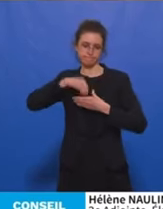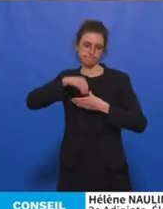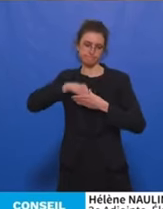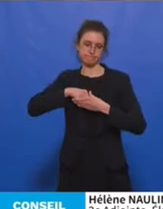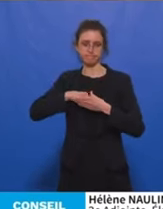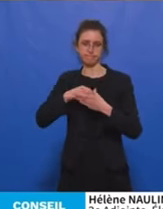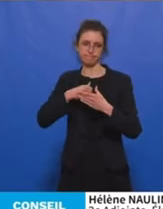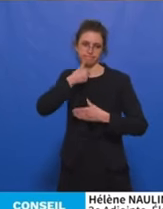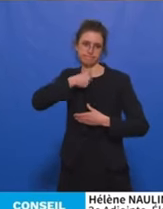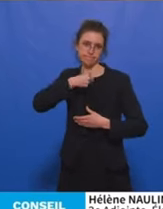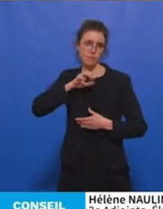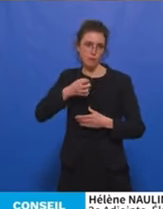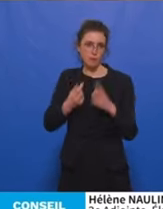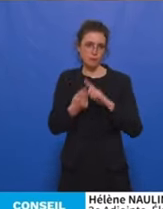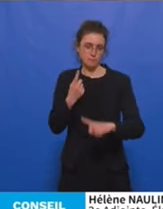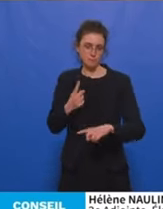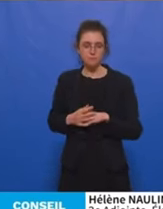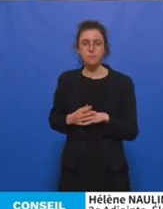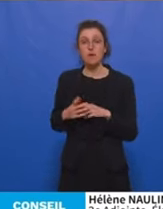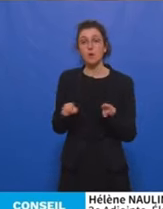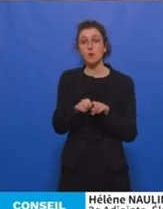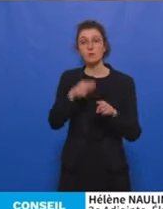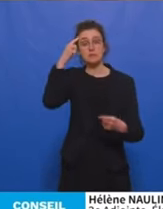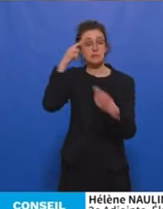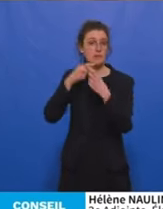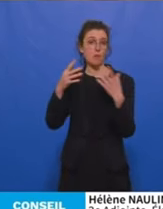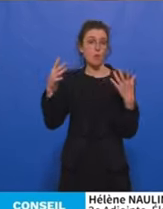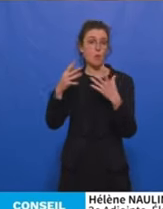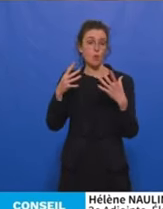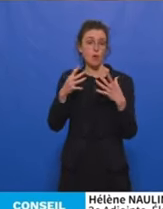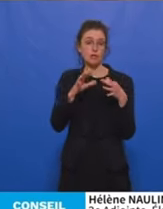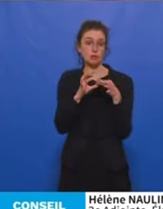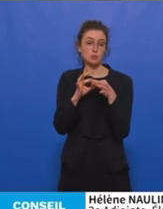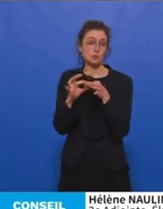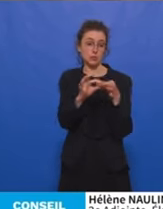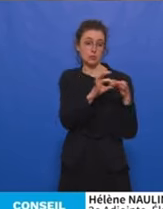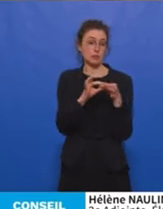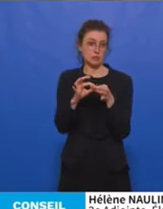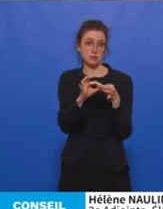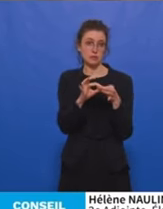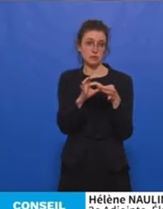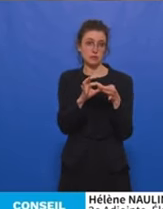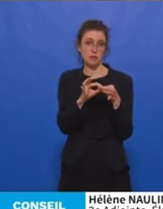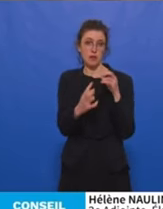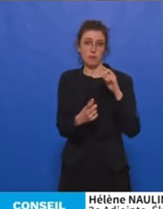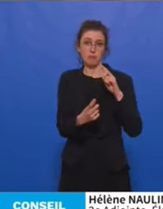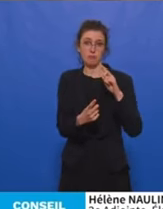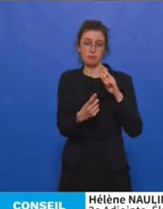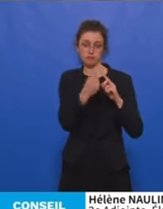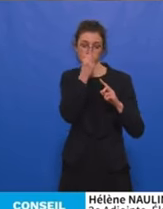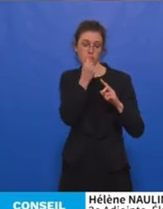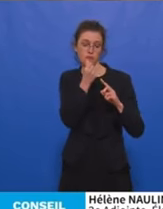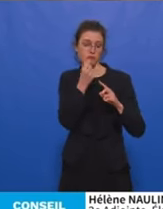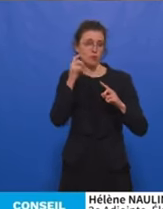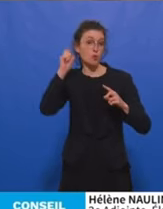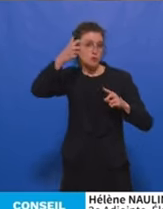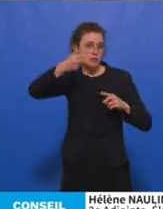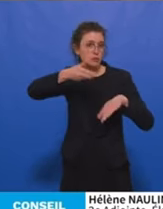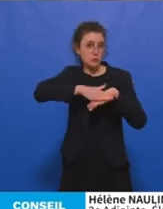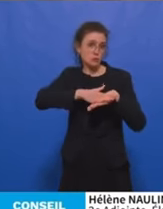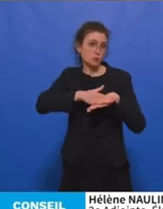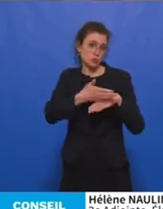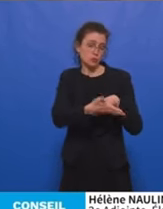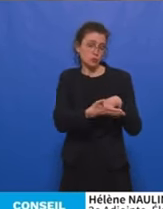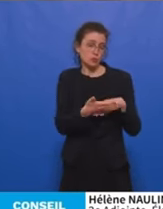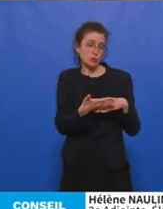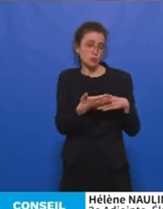que la solidarité, ça sonne un peu comme une évidence quand on le dit comme ça, et pourtant ça nécessite d'être construit